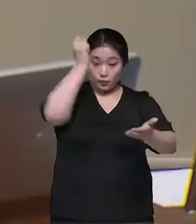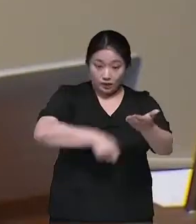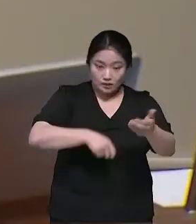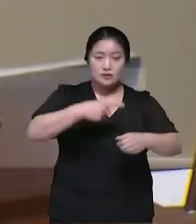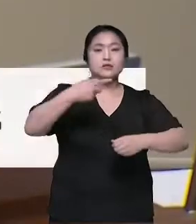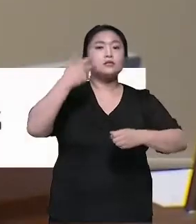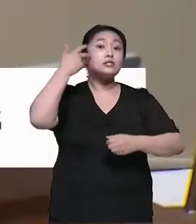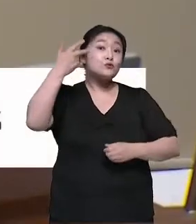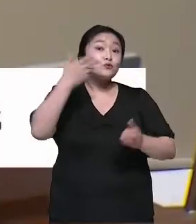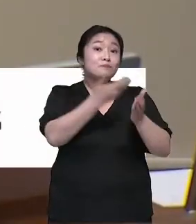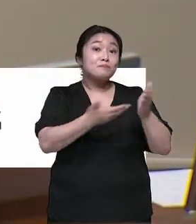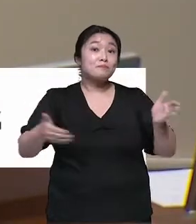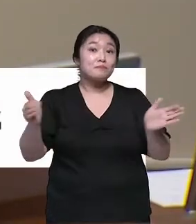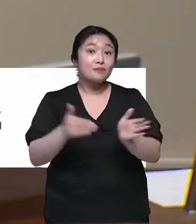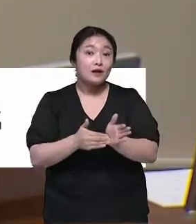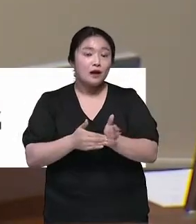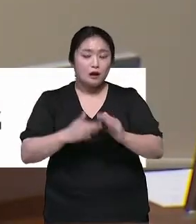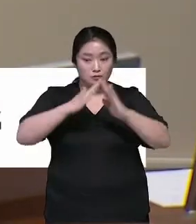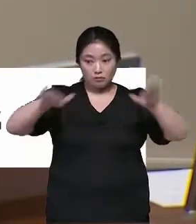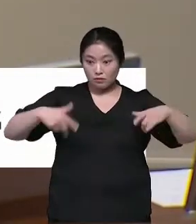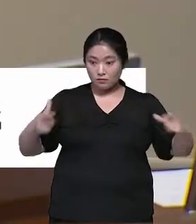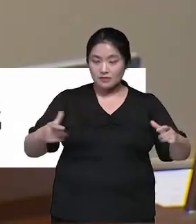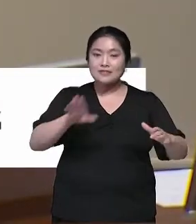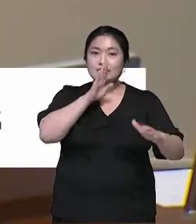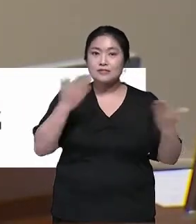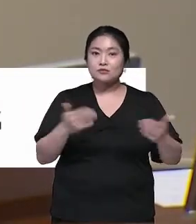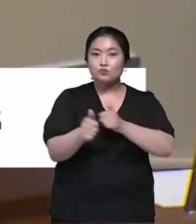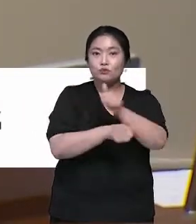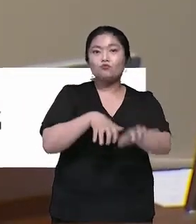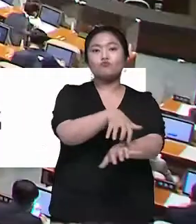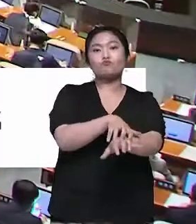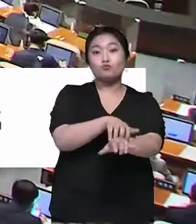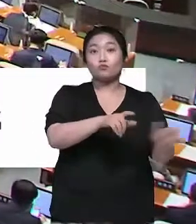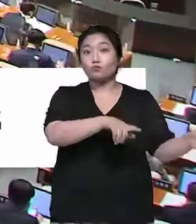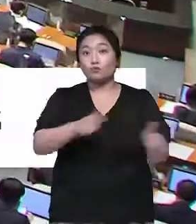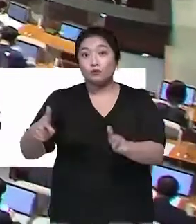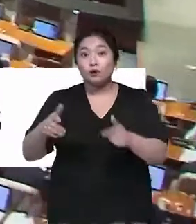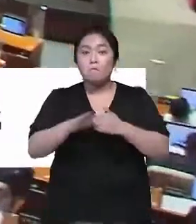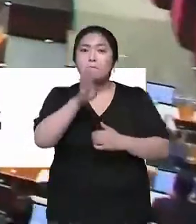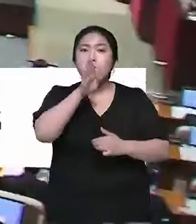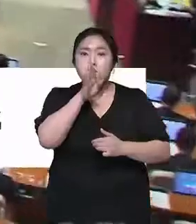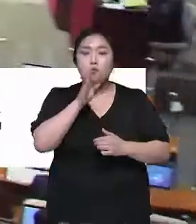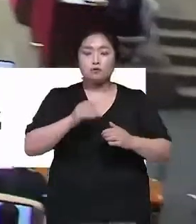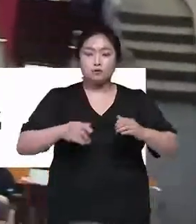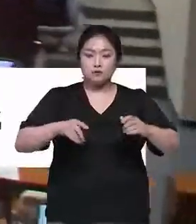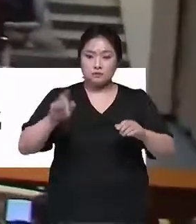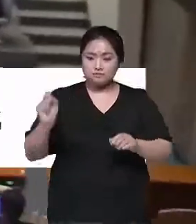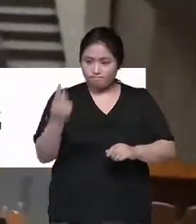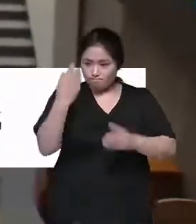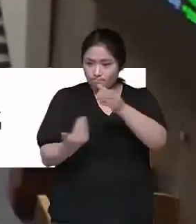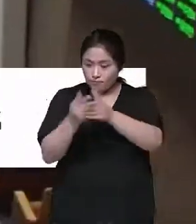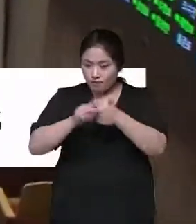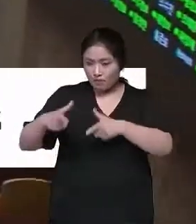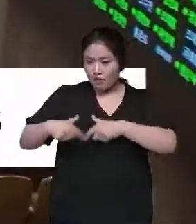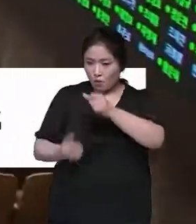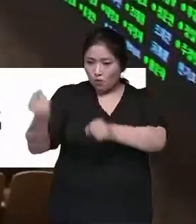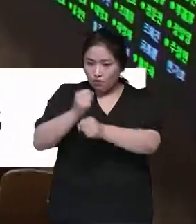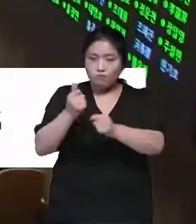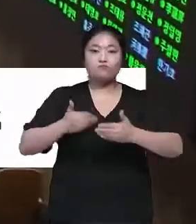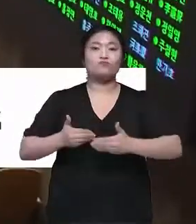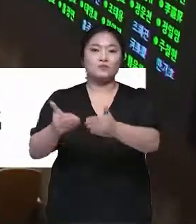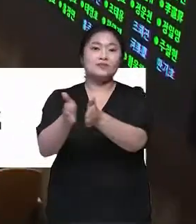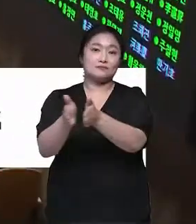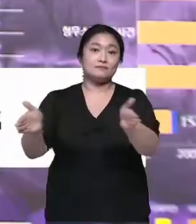통과한 지 일주일이 지나면서 전남도가 실무위원회 구성에 들어가는 등 본격적인 진상규명과 명예회복을 위한